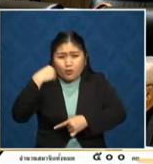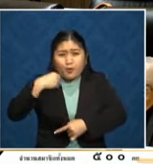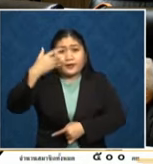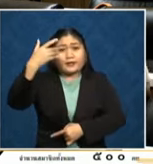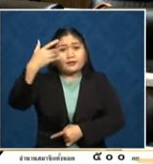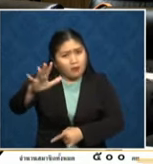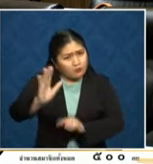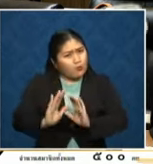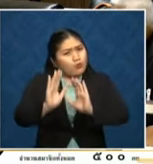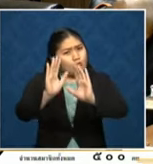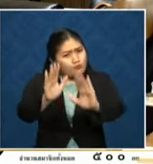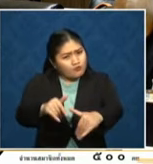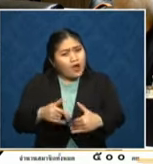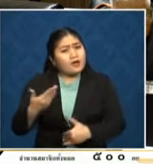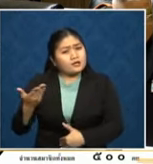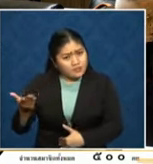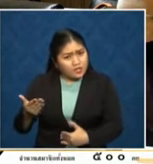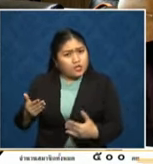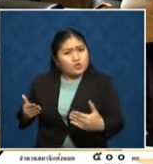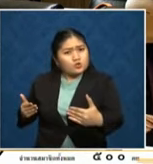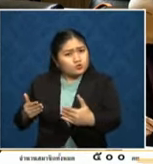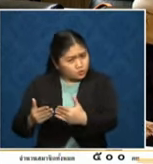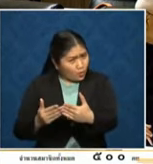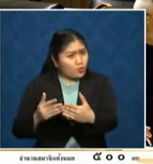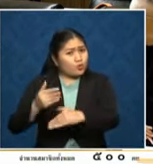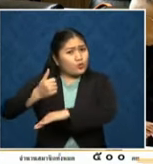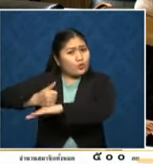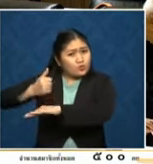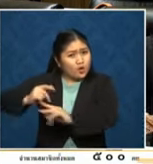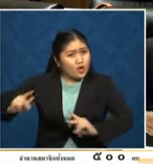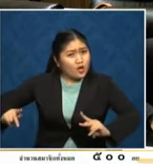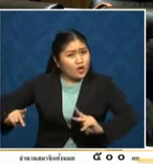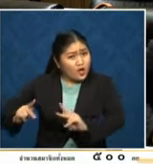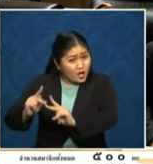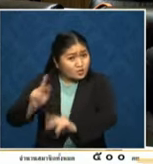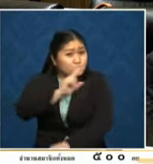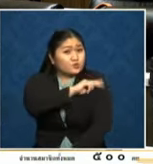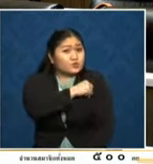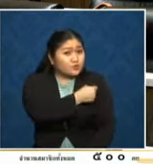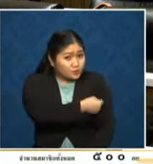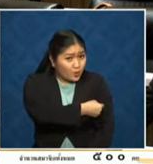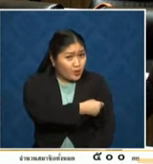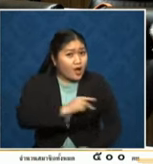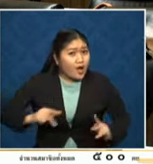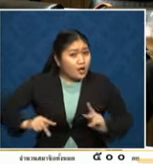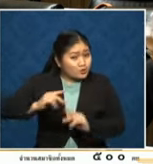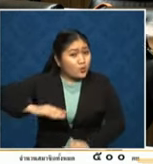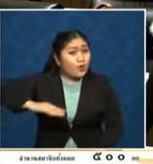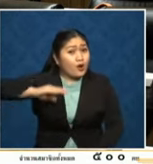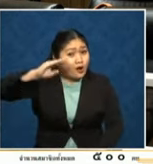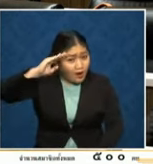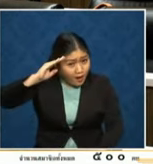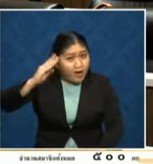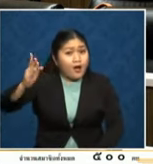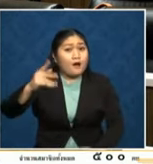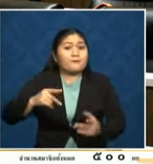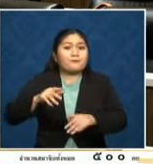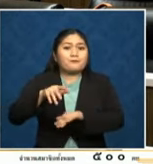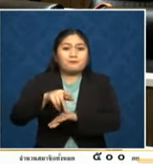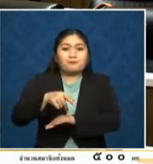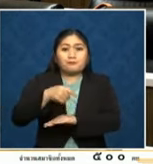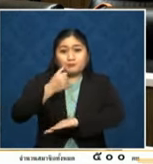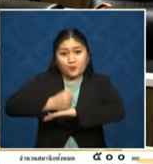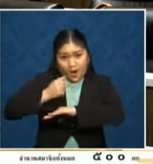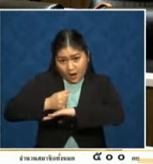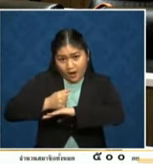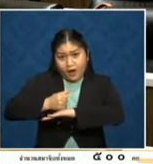ท่านประธานไปยังรัฐมนตรีว่าการกระทรวงสาธารณสุขรัฐมนตรีว่าการกระทรวงมหาดไทยและผู้ว่าราชการจังหวัดปทุมธานีครับ